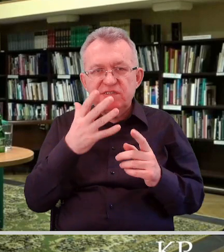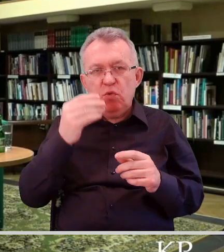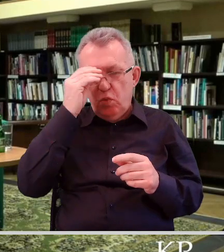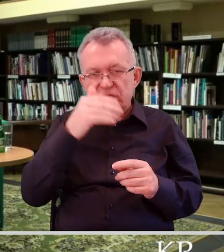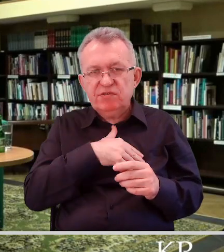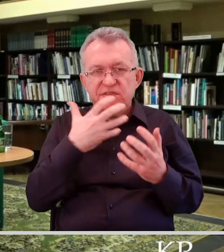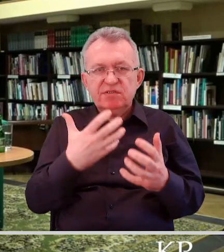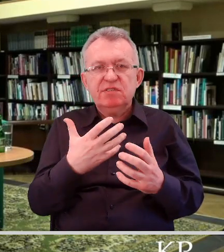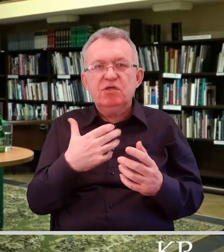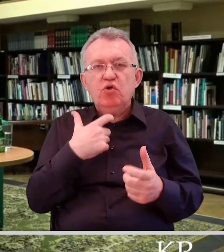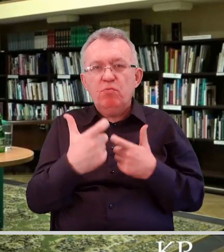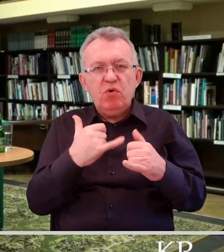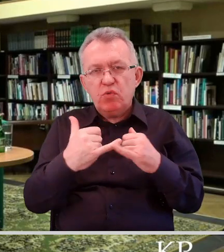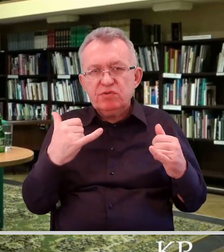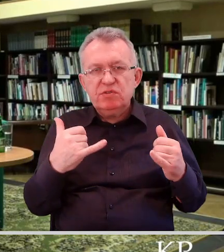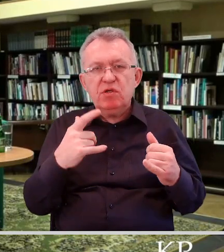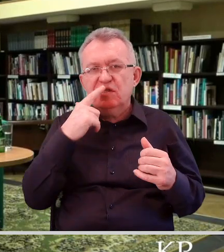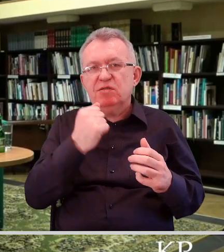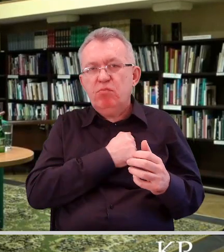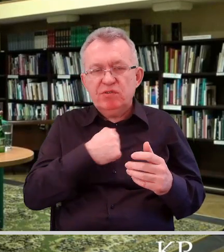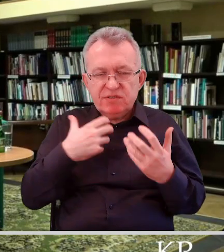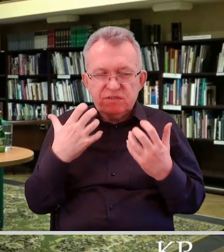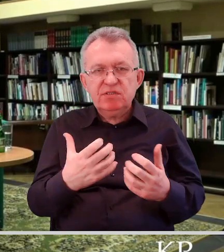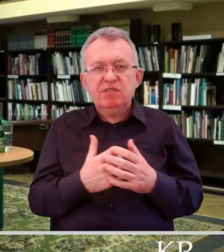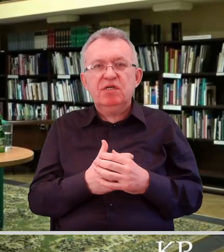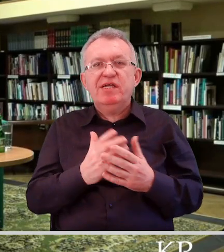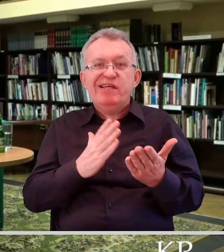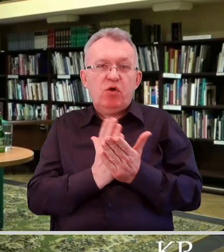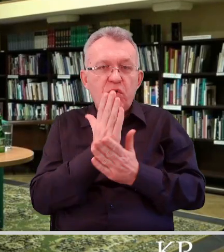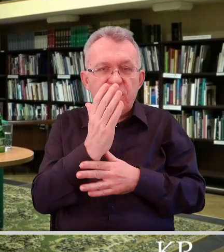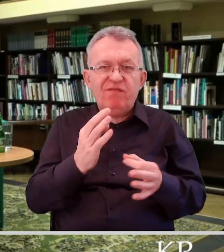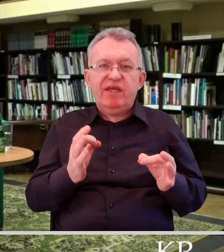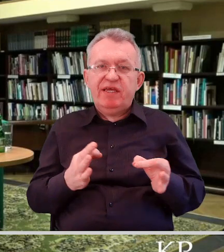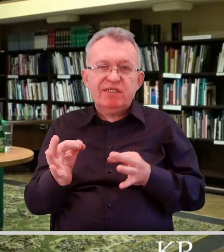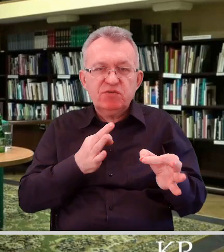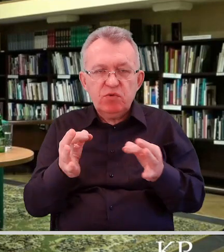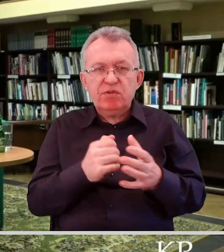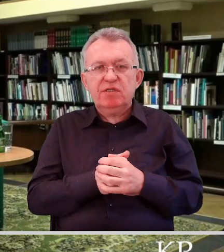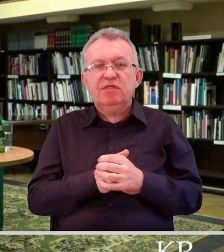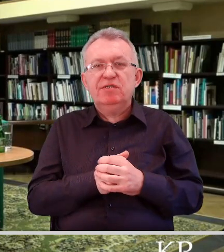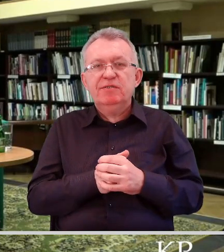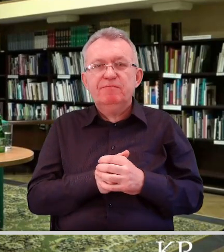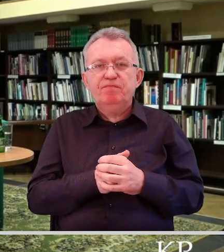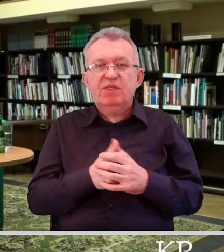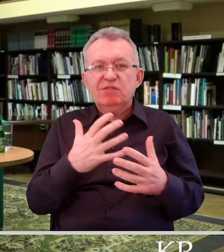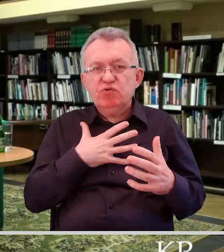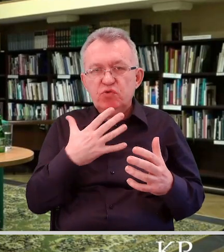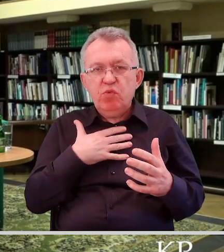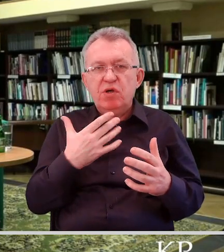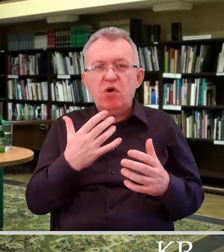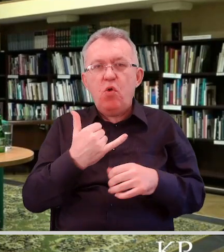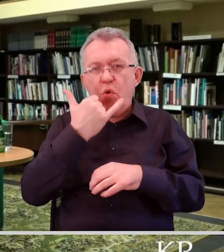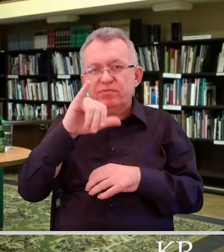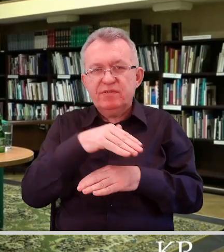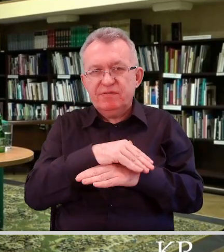bo ona robiła mnóstwo rzeczy, żeby się nauczyć polskiego, żeby się nauczyć geografii, historii. Ona się czuła w ogóle cudzoziemką